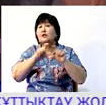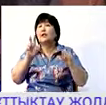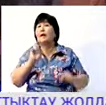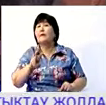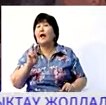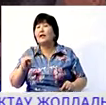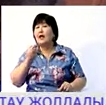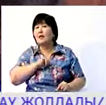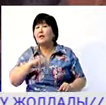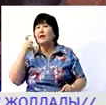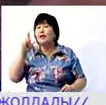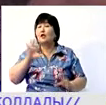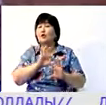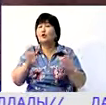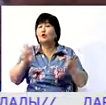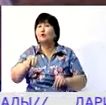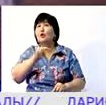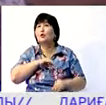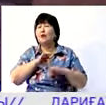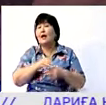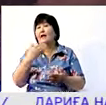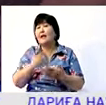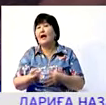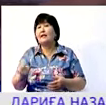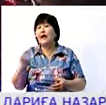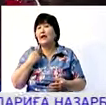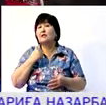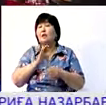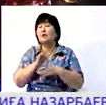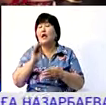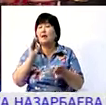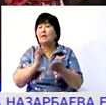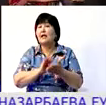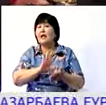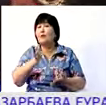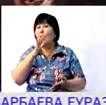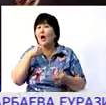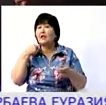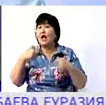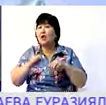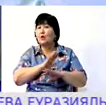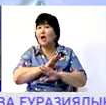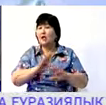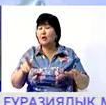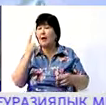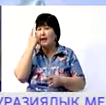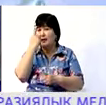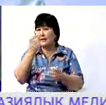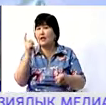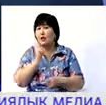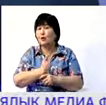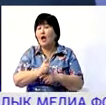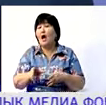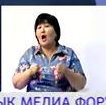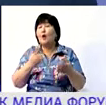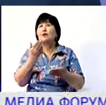аралап, мекеме иелеріне түсіндірме жұмыстарын жүргізді. Яғни спирттік өнімдерді белгіленбеген уақытта саудаға шығармау жөнінде ескертулер жасап,